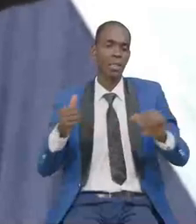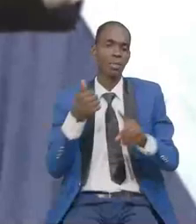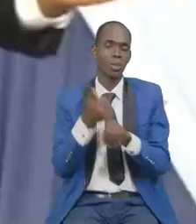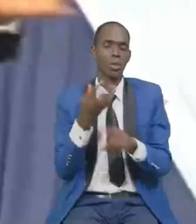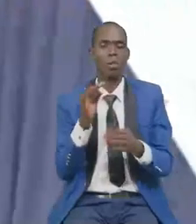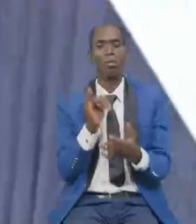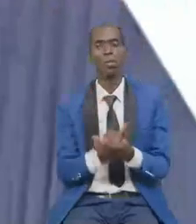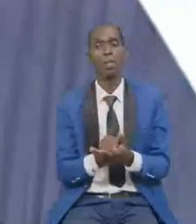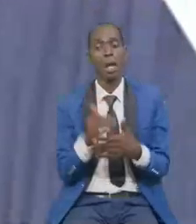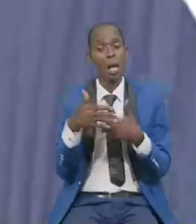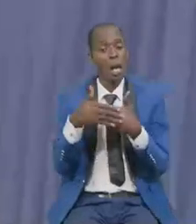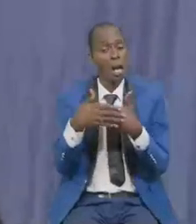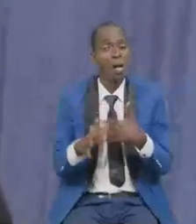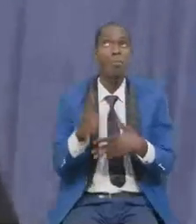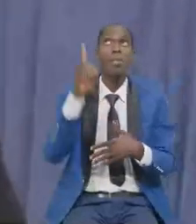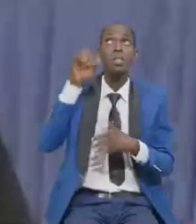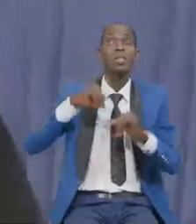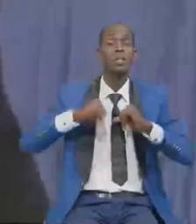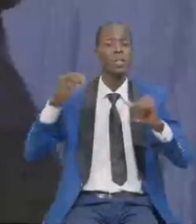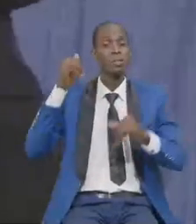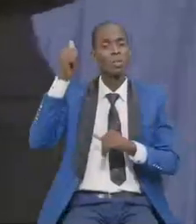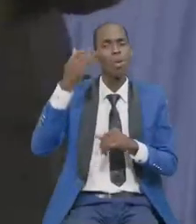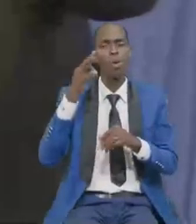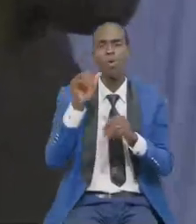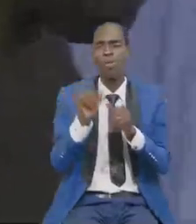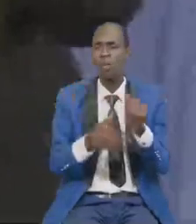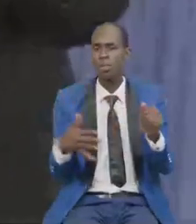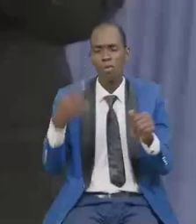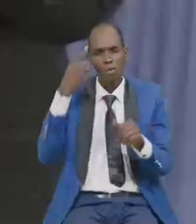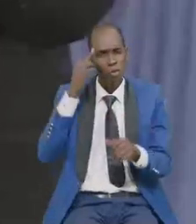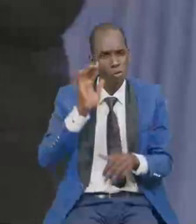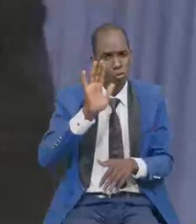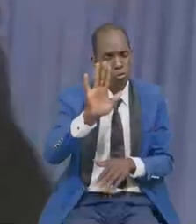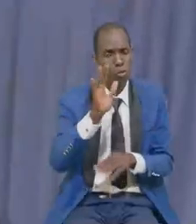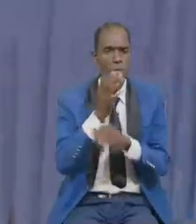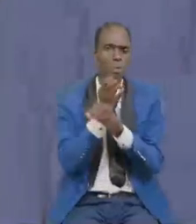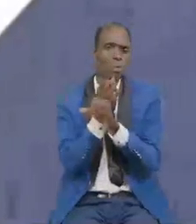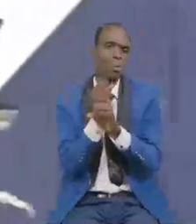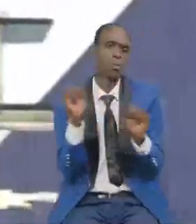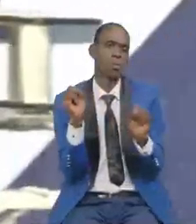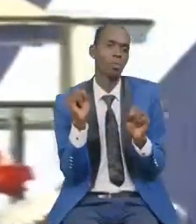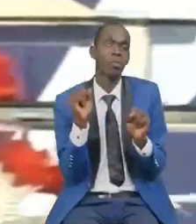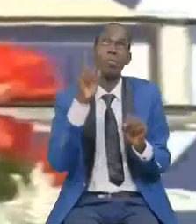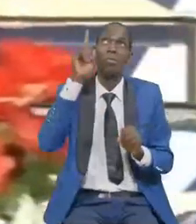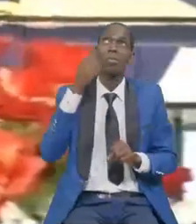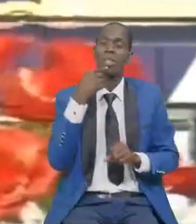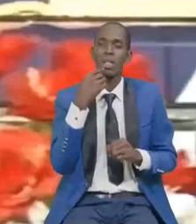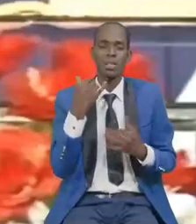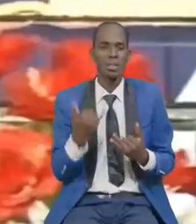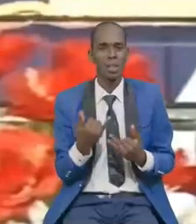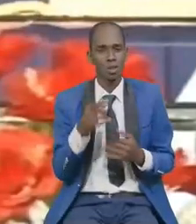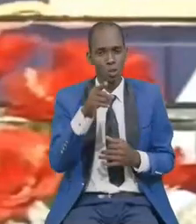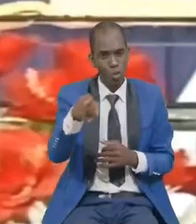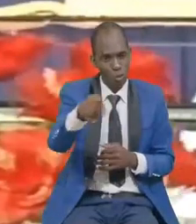Après s'être privé de toute chose, à cause de ton salut, il dit maintenant, renonce à